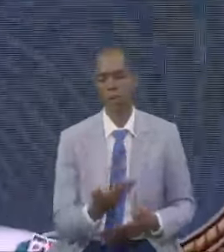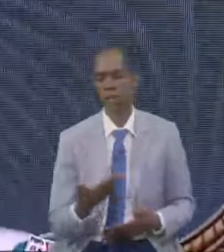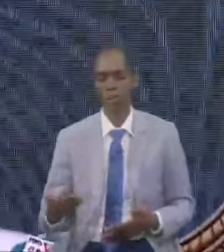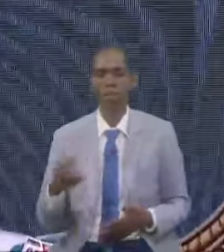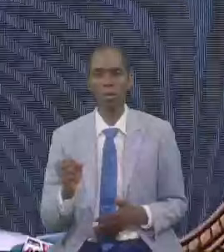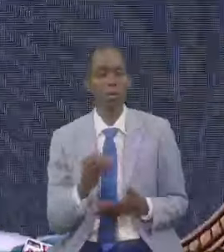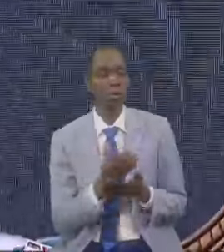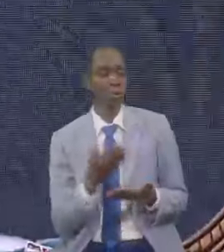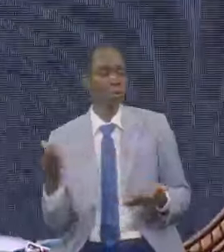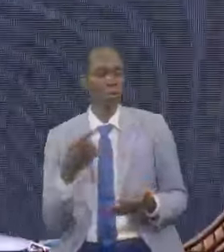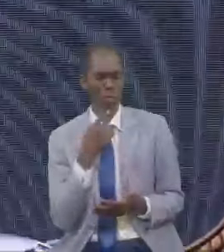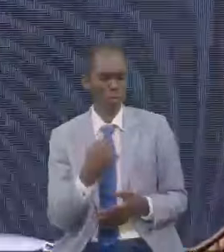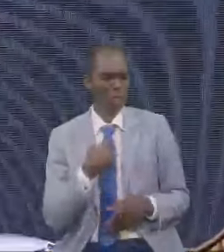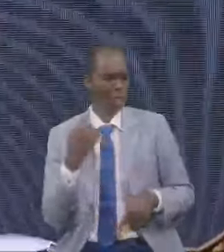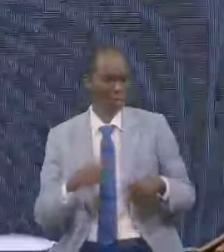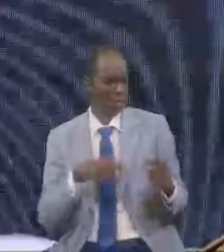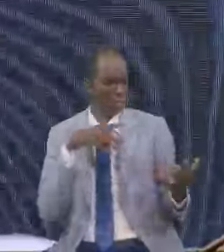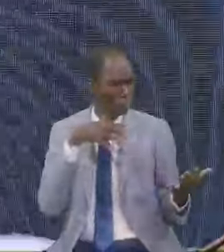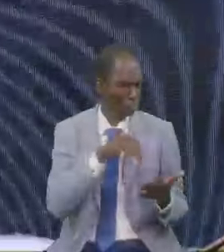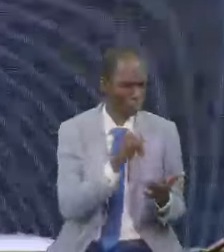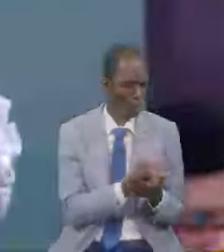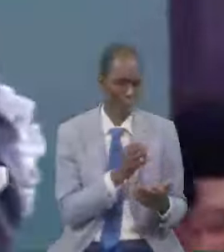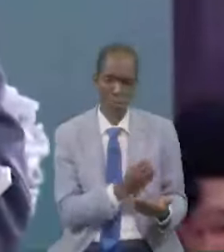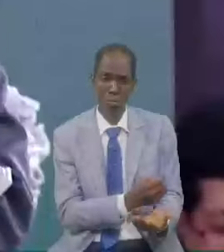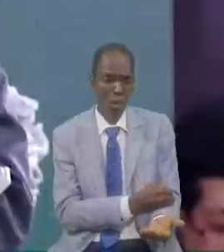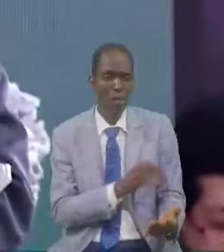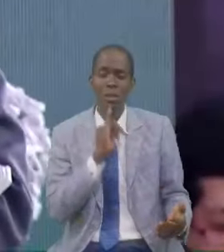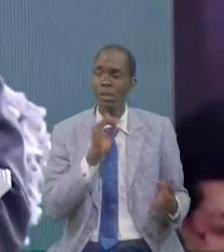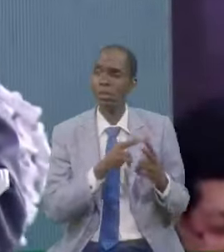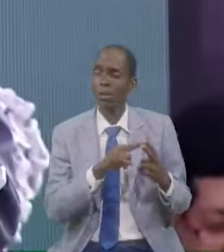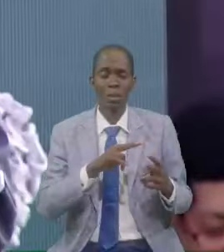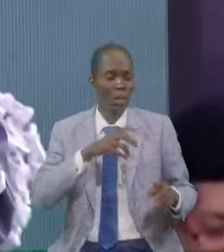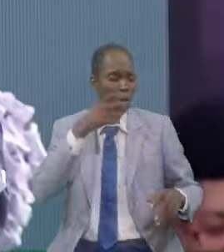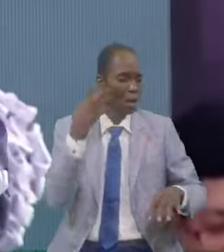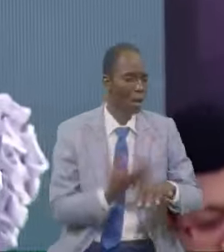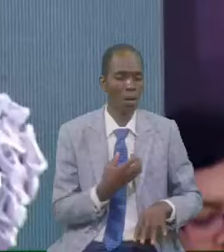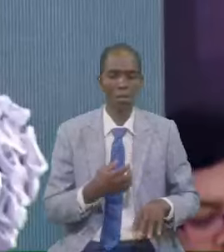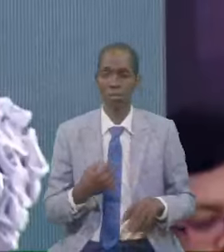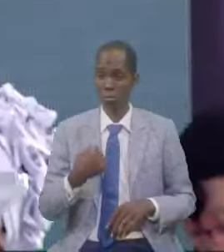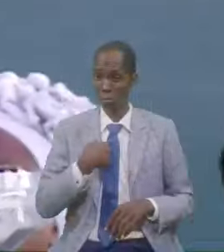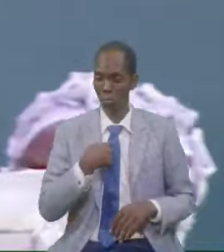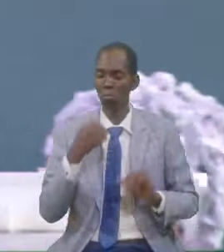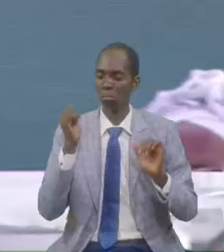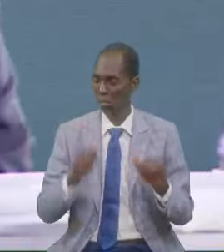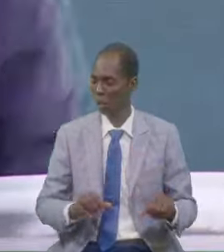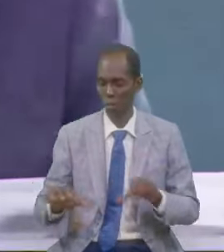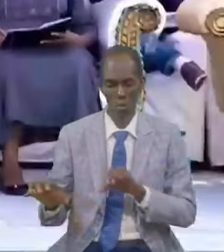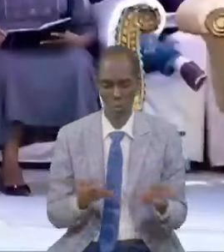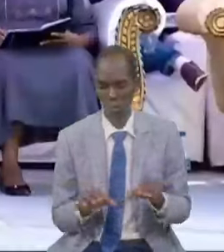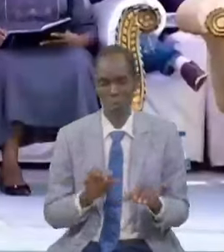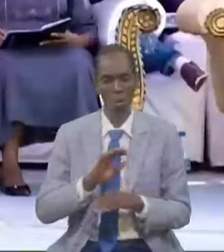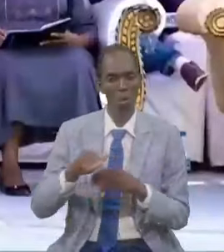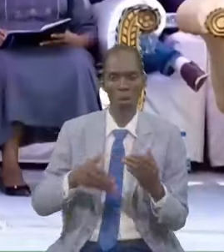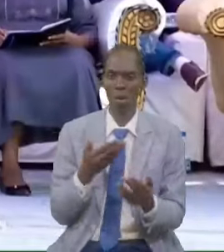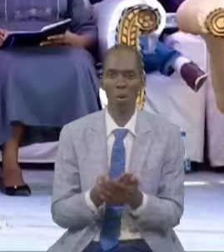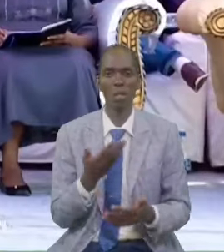స్టడీ దట్ సబ్జెక్ట్ ఇట్స్ టు హార్డ్ ఐ కెన్ డు ఆల్ థింగ్స్ కొంతమంది అంటారు ఆ సబ్జెక్ట్ రాదు నేను చదవలేను. అలా కాదండి, నేను సమస్తము